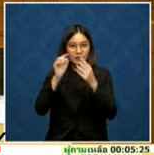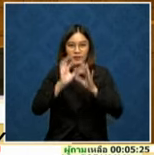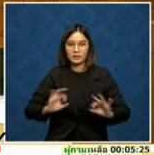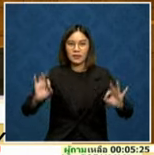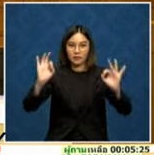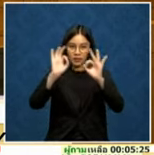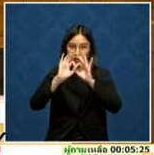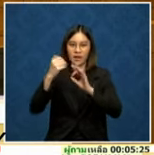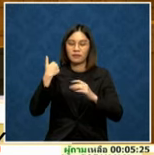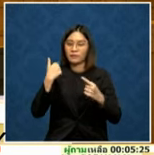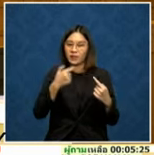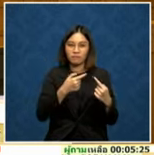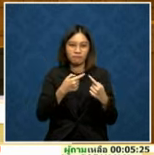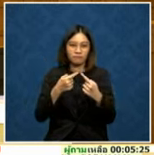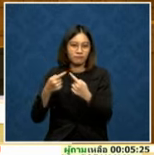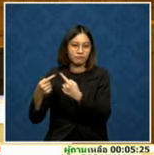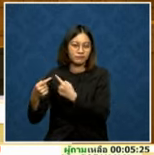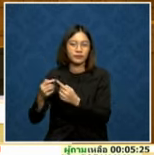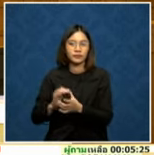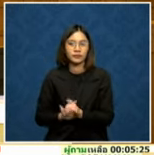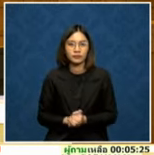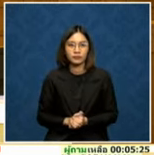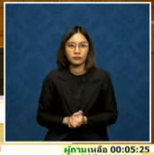อย่างต่อเนื่องนะครับ